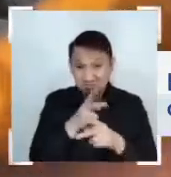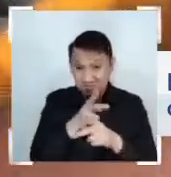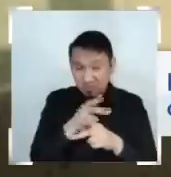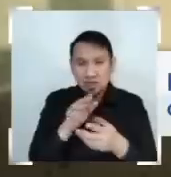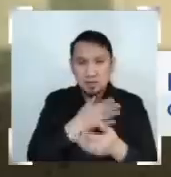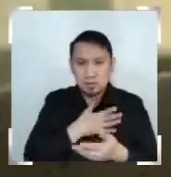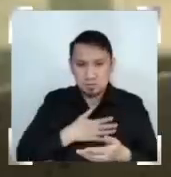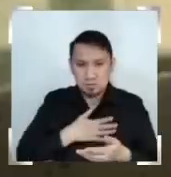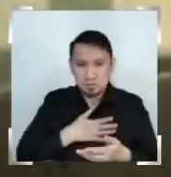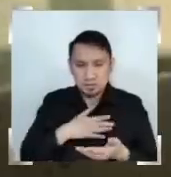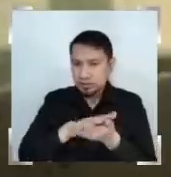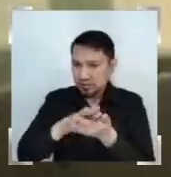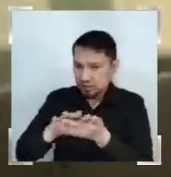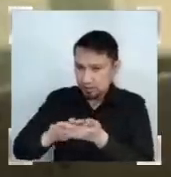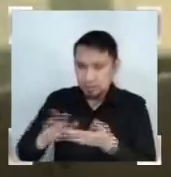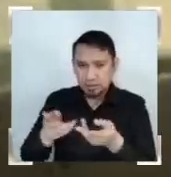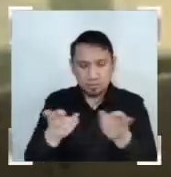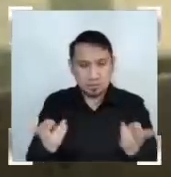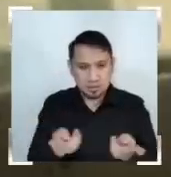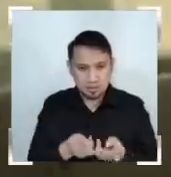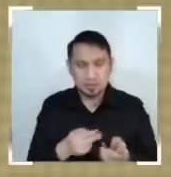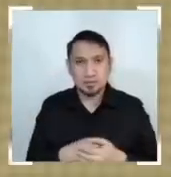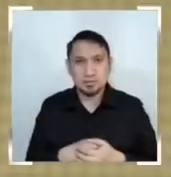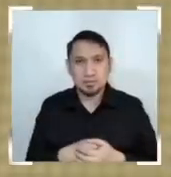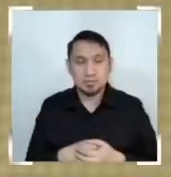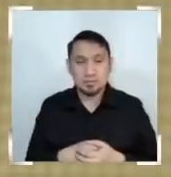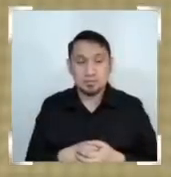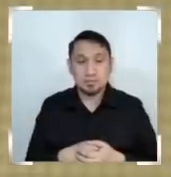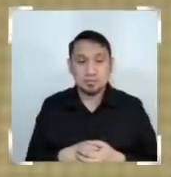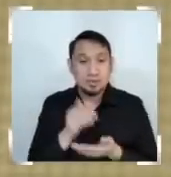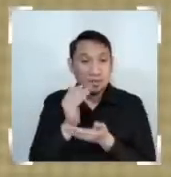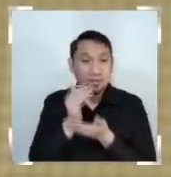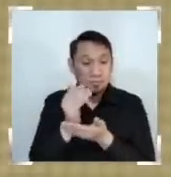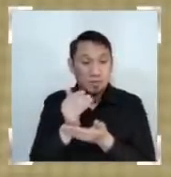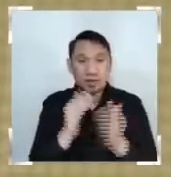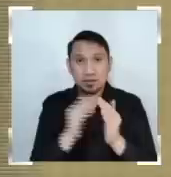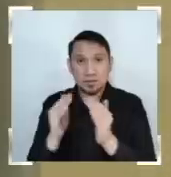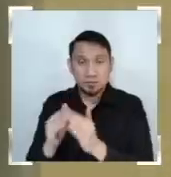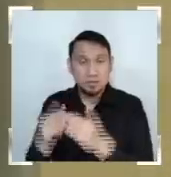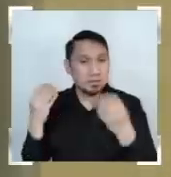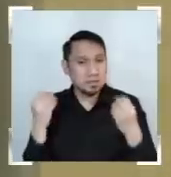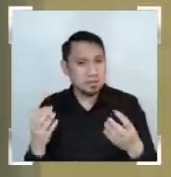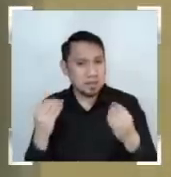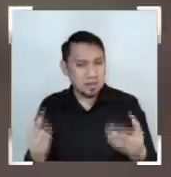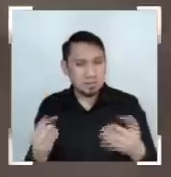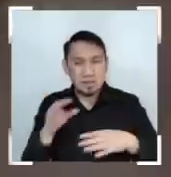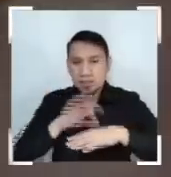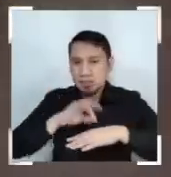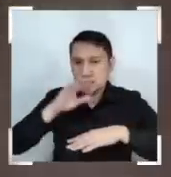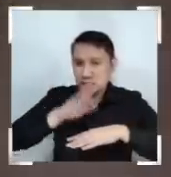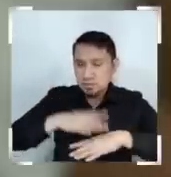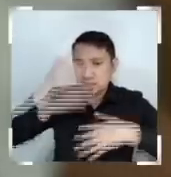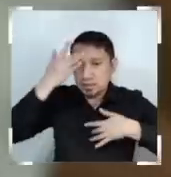ng lamok. Kinumpirma naman ng Zamboanga City Medical Center na marami silang kaso ng dengue kung saan